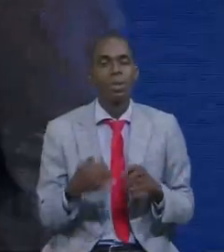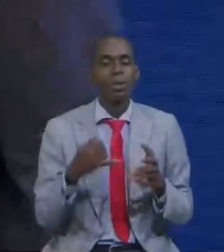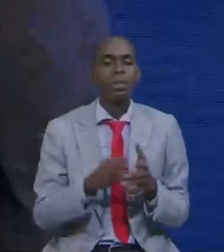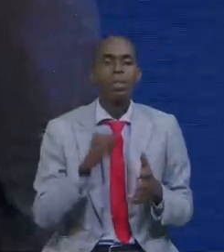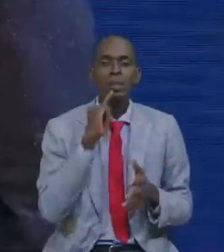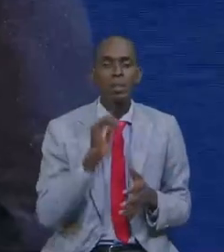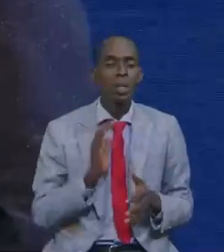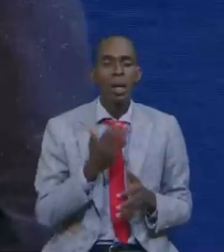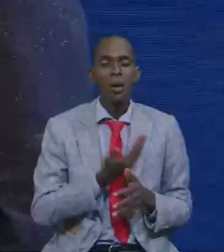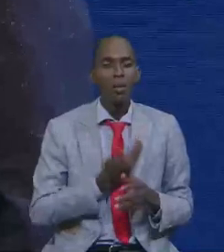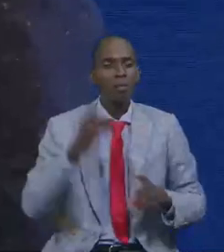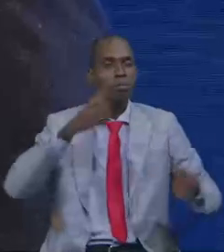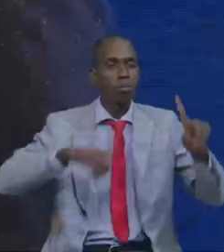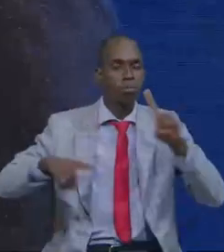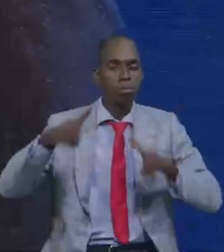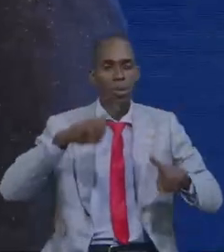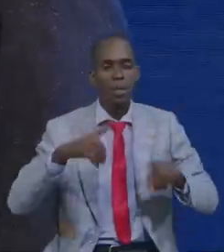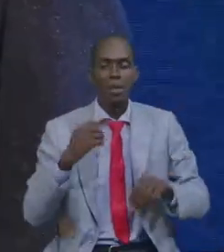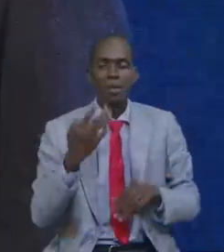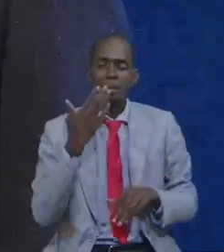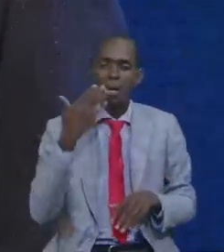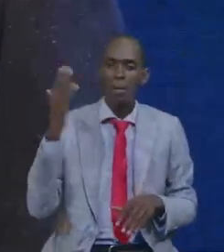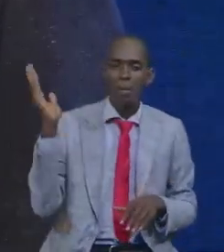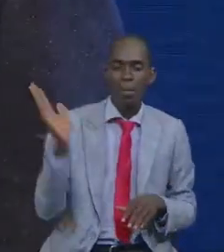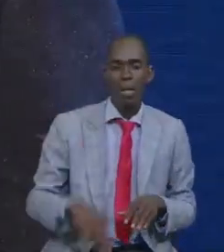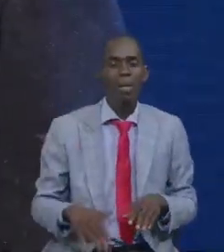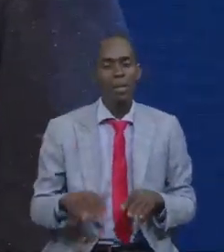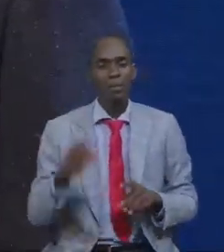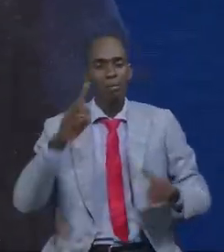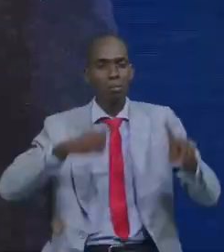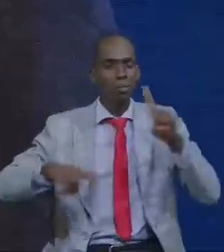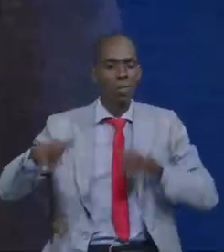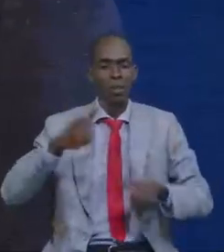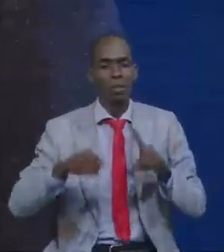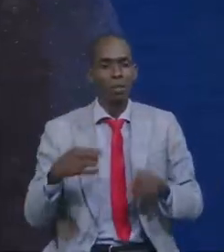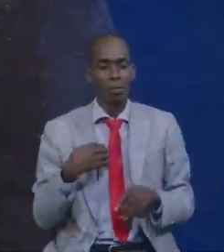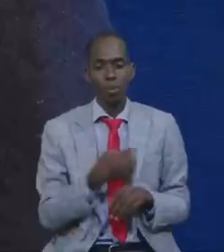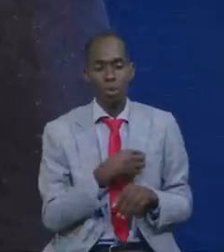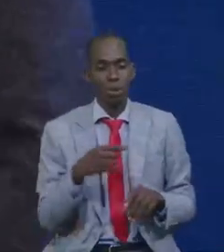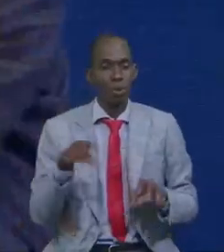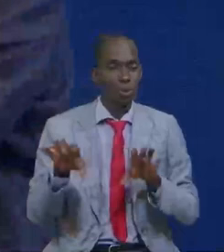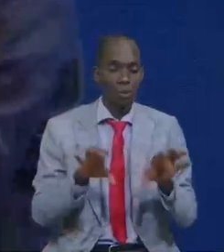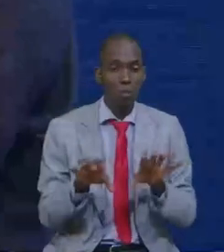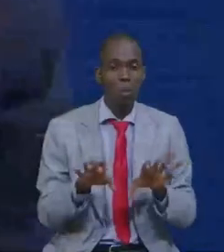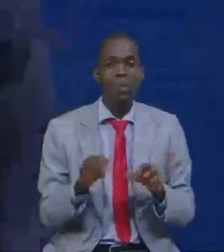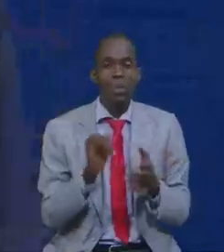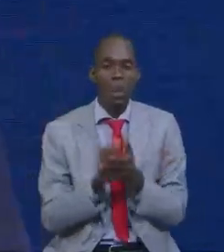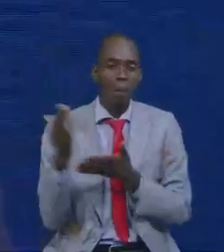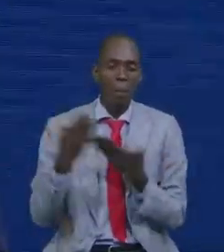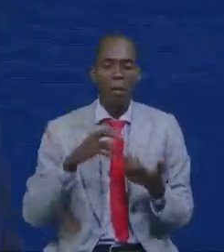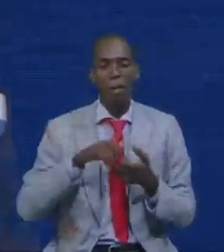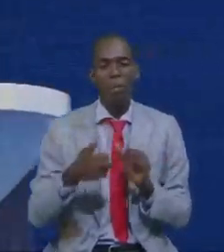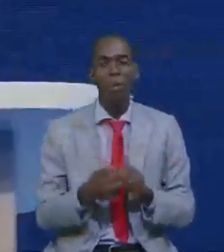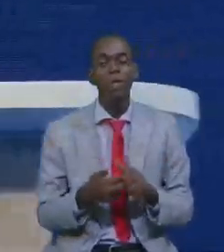C'est notre langage, le mauvais langage de notre bouche qui cause les problèmes. Ce sont nos